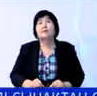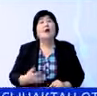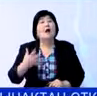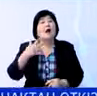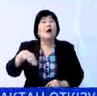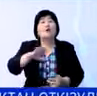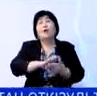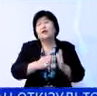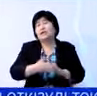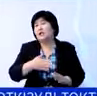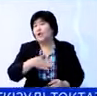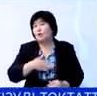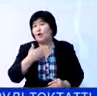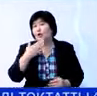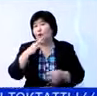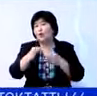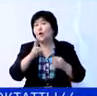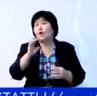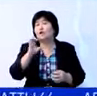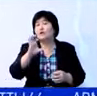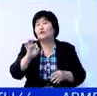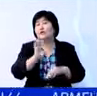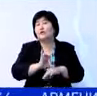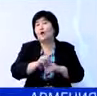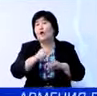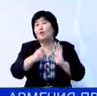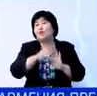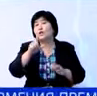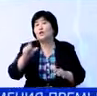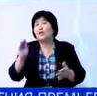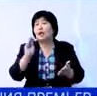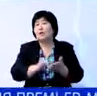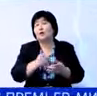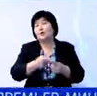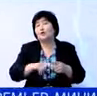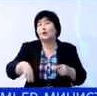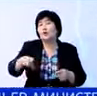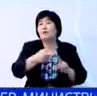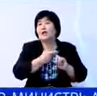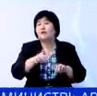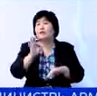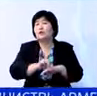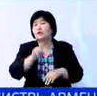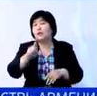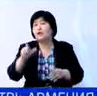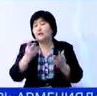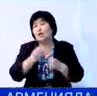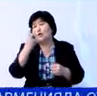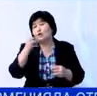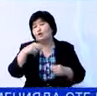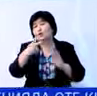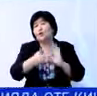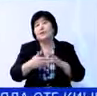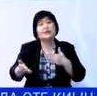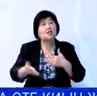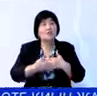Аймағымызда жағдай мәз емес. Соңғы тәулікте коронавирус диагнозы 17 адамға қойылды. Осылайша өңірімізде вирусты жұқтырғандар саны 318-ге